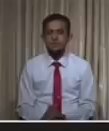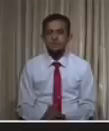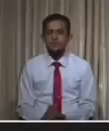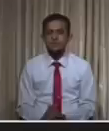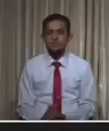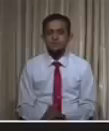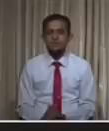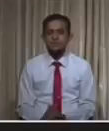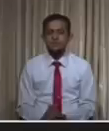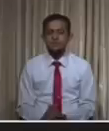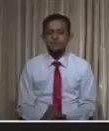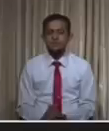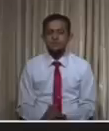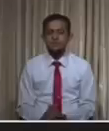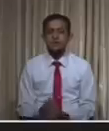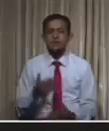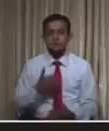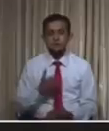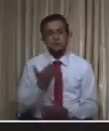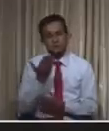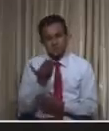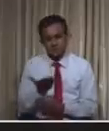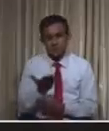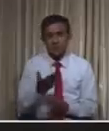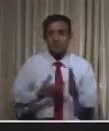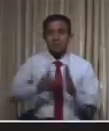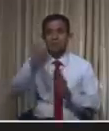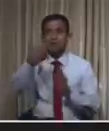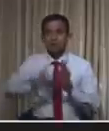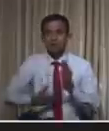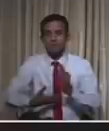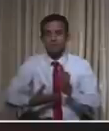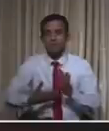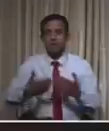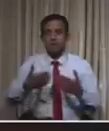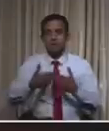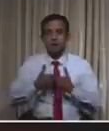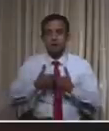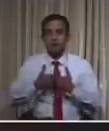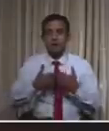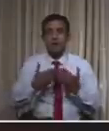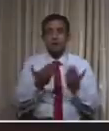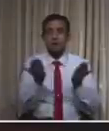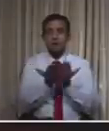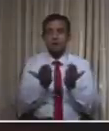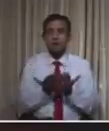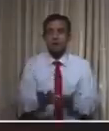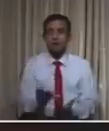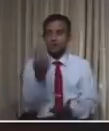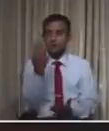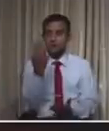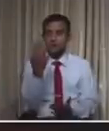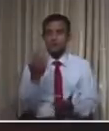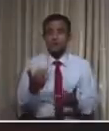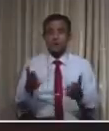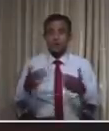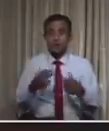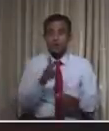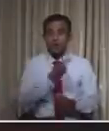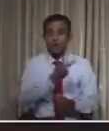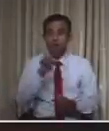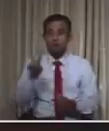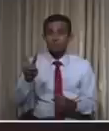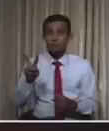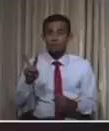ඒකක දෙන්න යන මම ඉල්ලා සිටිනවා මේකේ වාර්තාවේ අපිට වෙලුම් හතරයි හම්බෙලා තියෙන්නේ. තව 22ක් හම්බෙන්න තියෙනවා. ඇයි